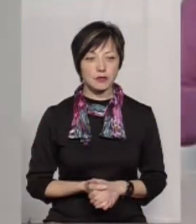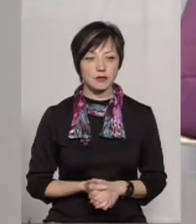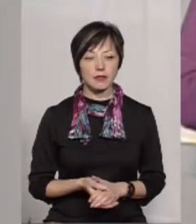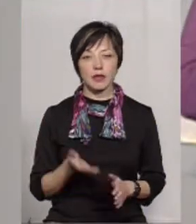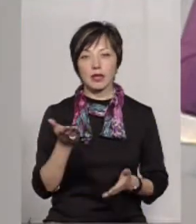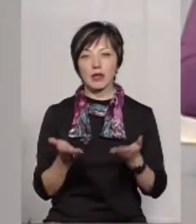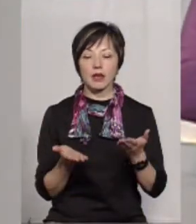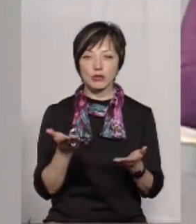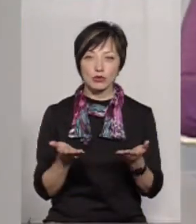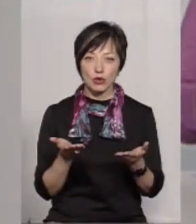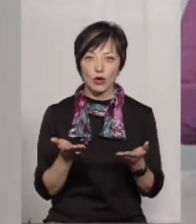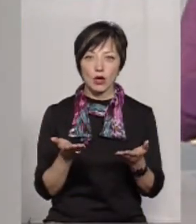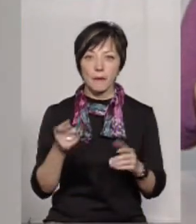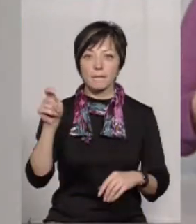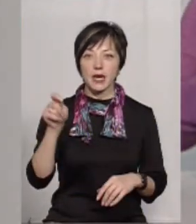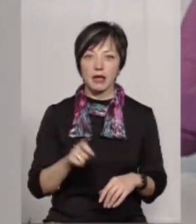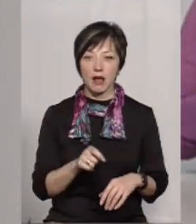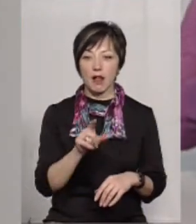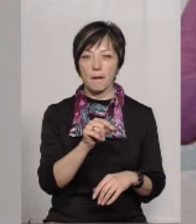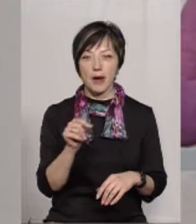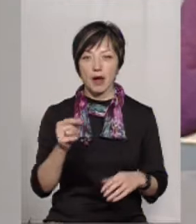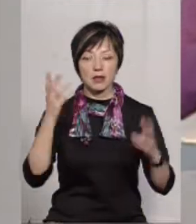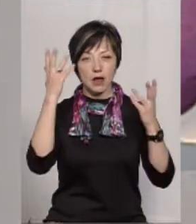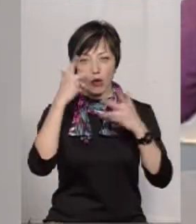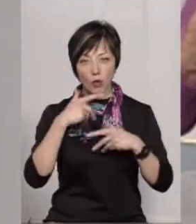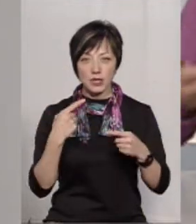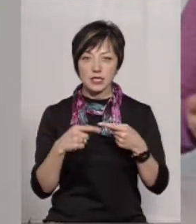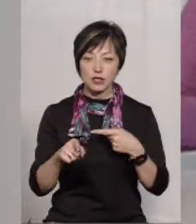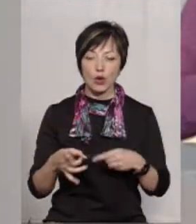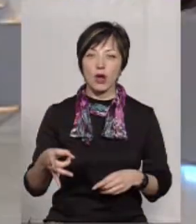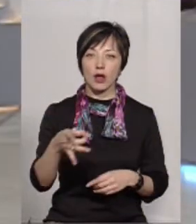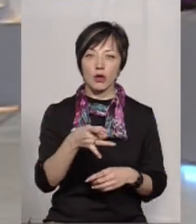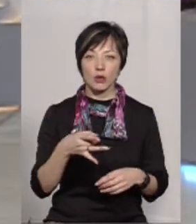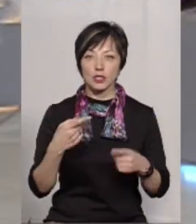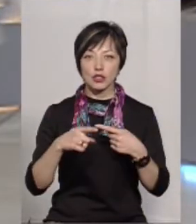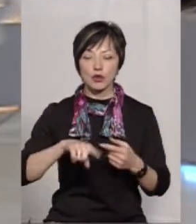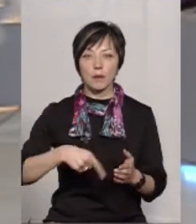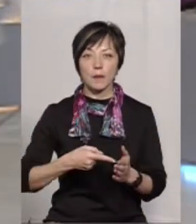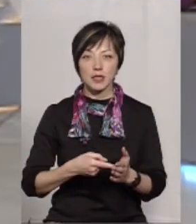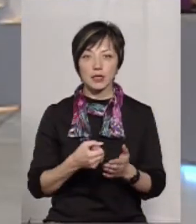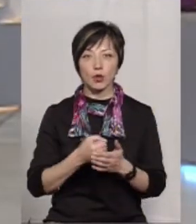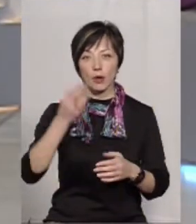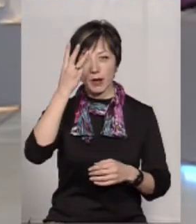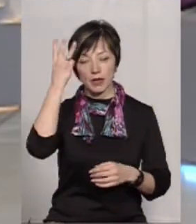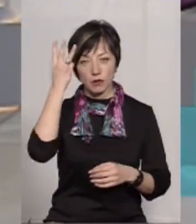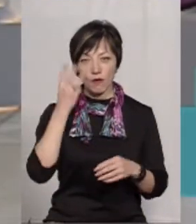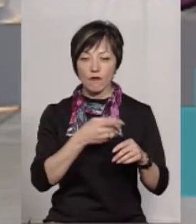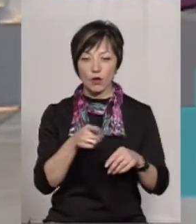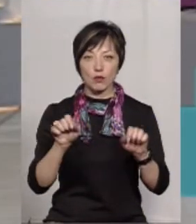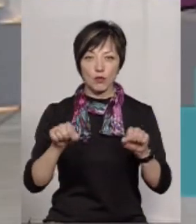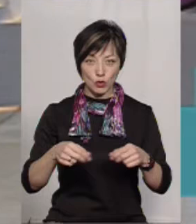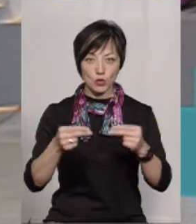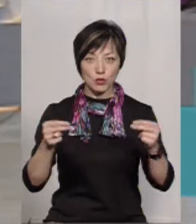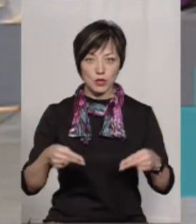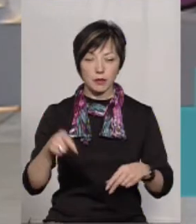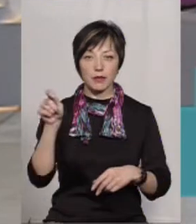А якщо приїхала пара, закохана з іншого регіону, з іншого міста до Хмельницького, вони можуть